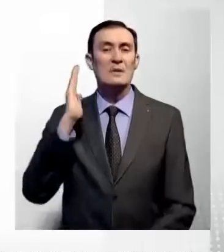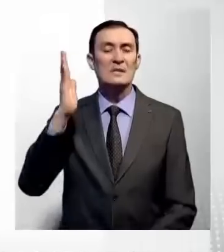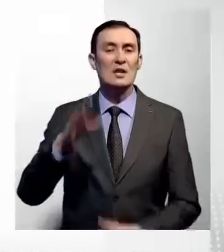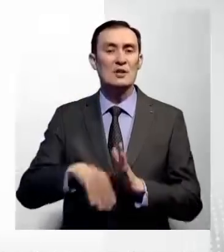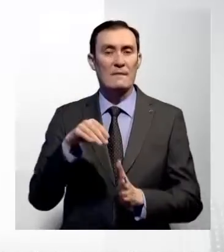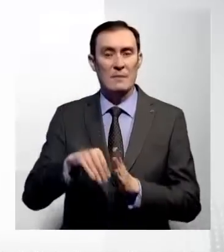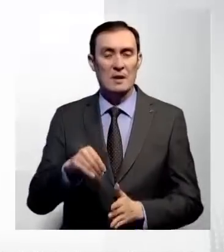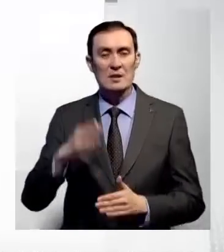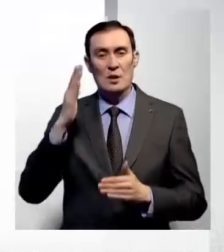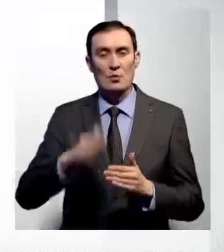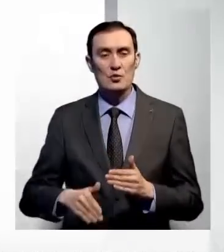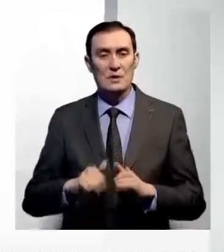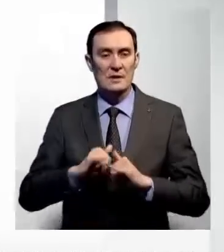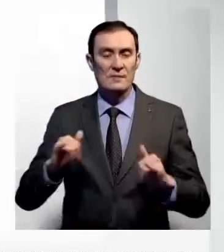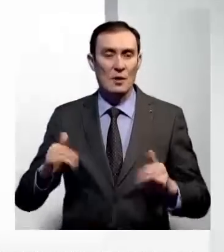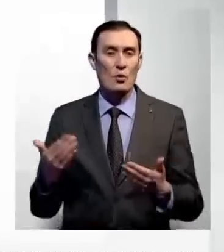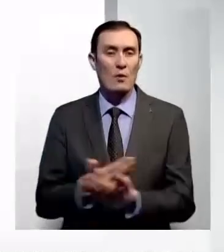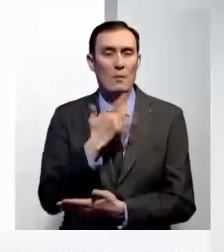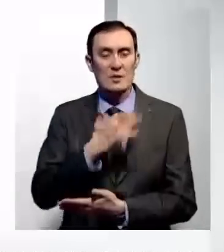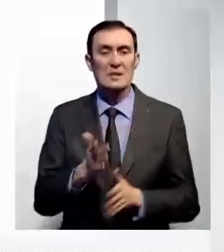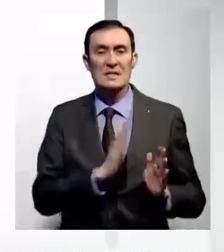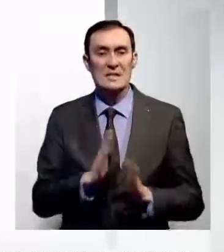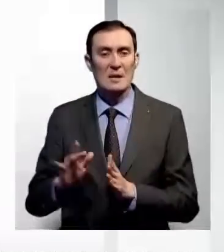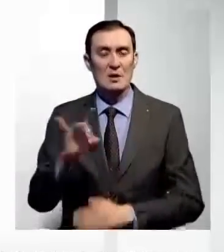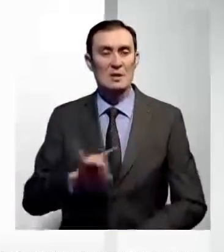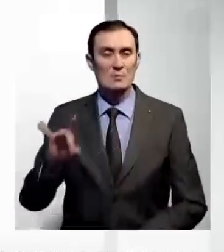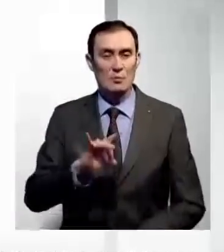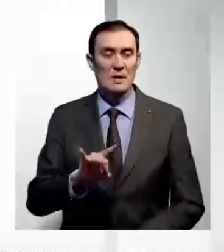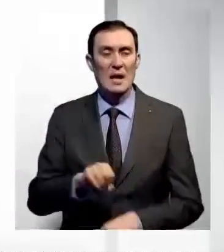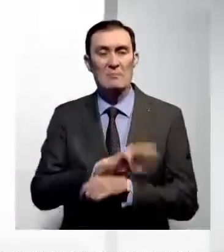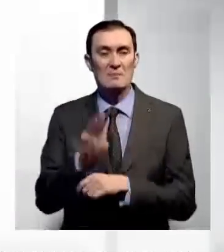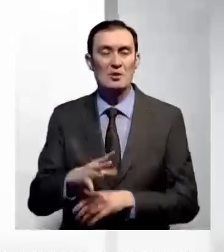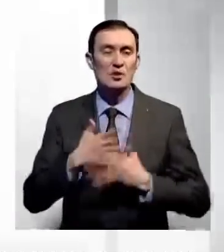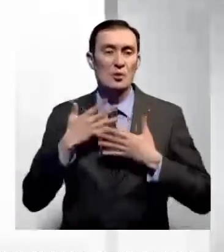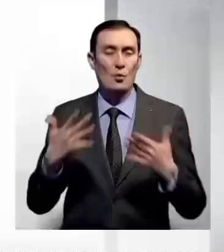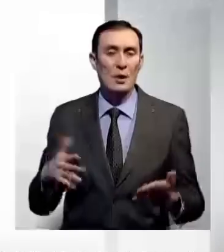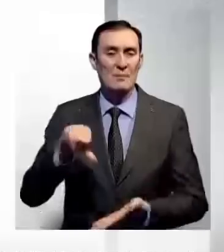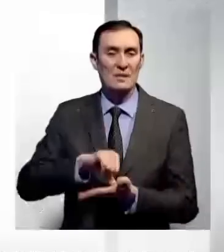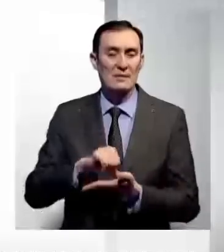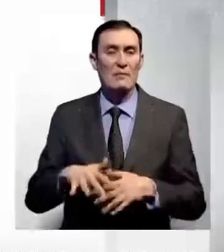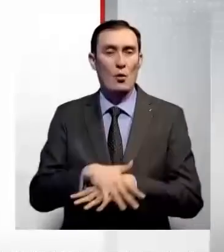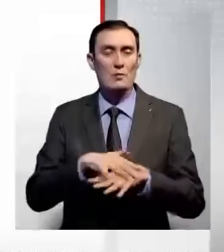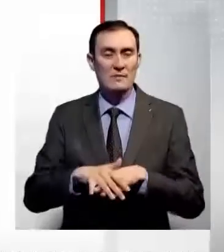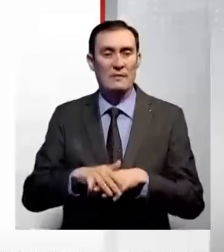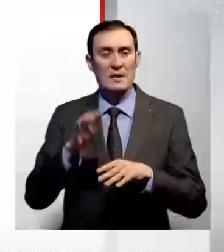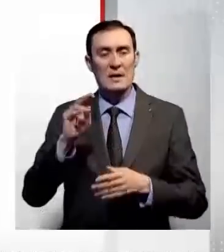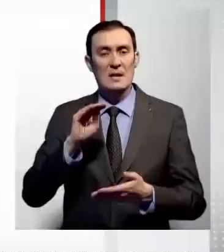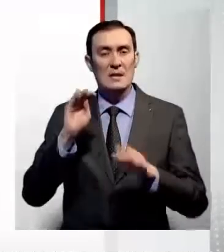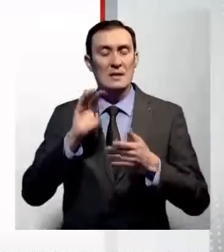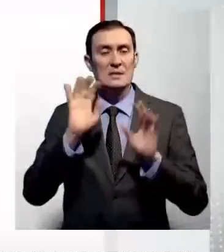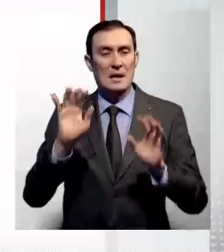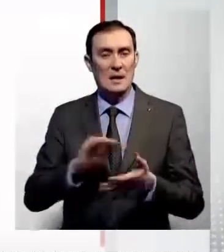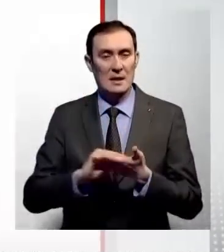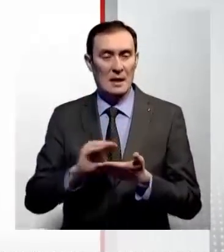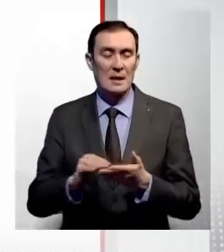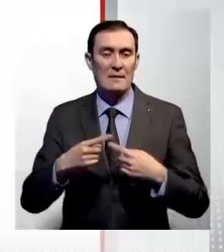Предстоящие выборы завершат формирование новой политической системы республики и обеспечат широкое представительство общества в законодательной